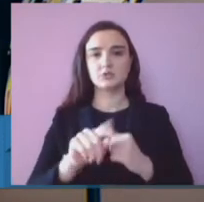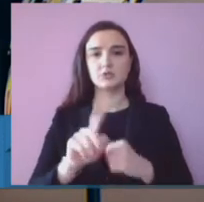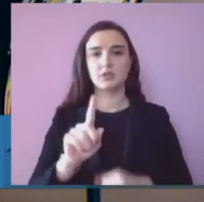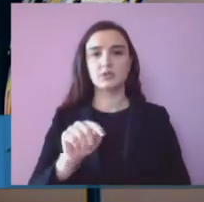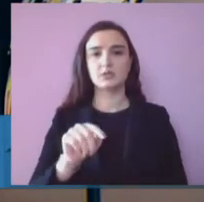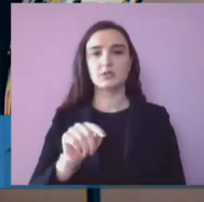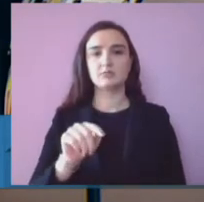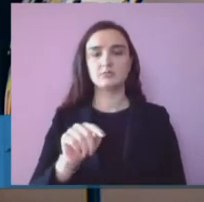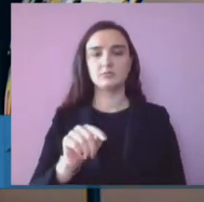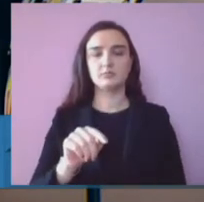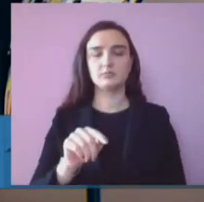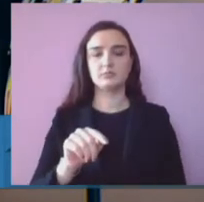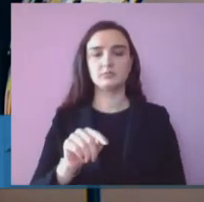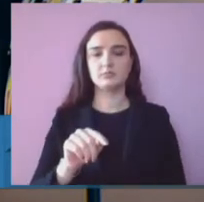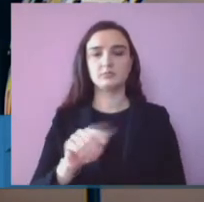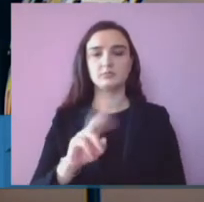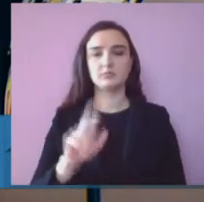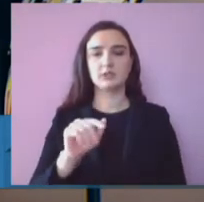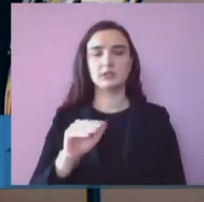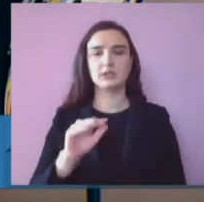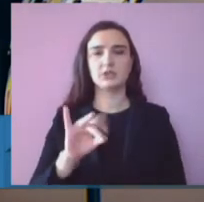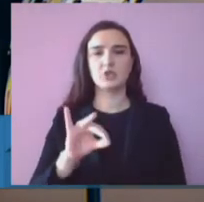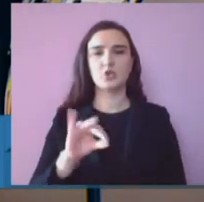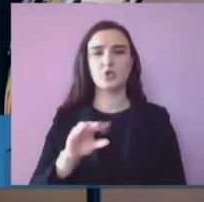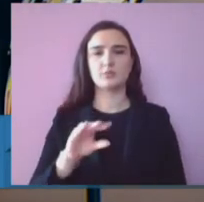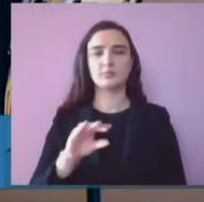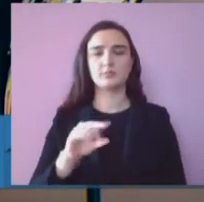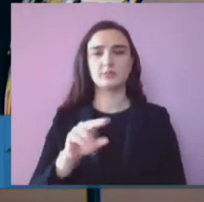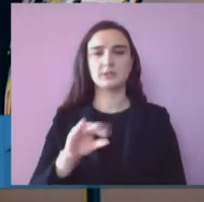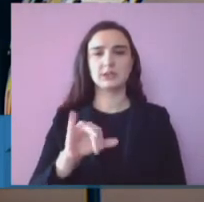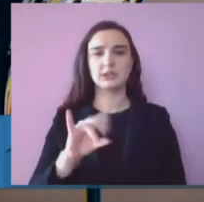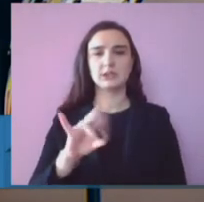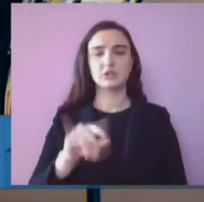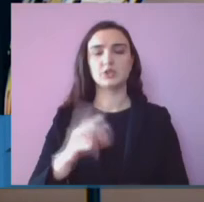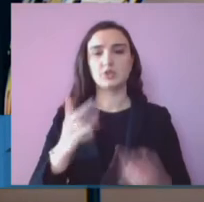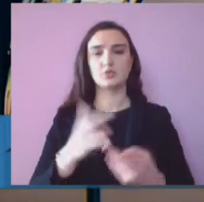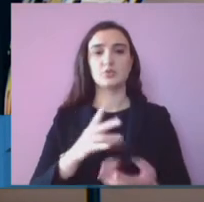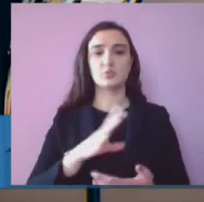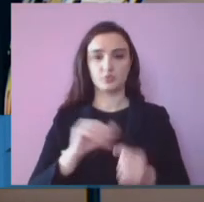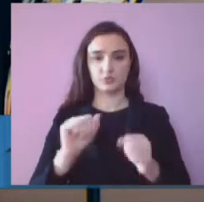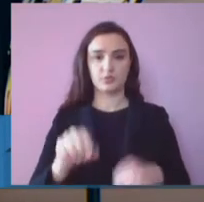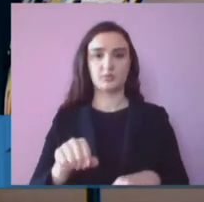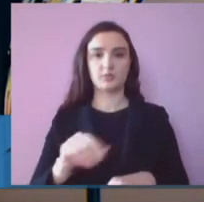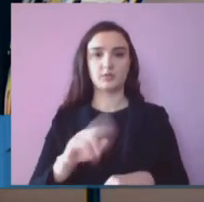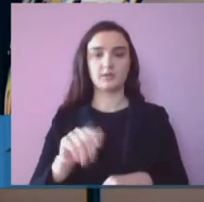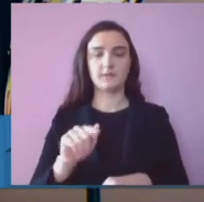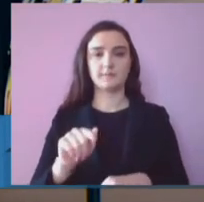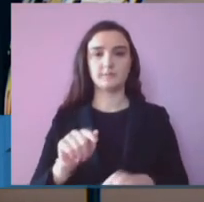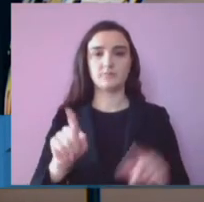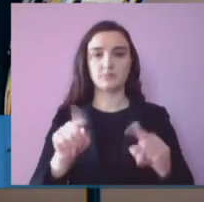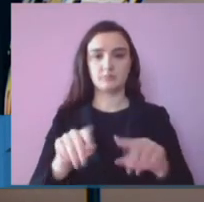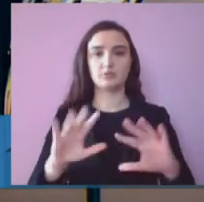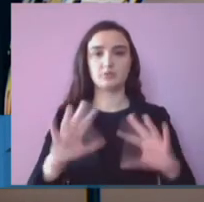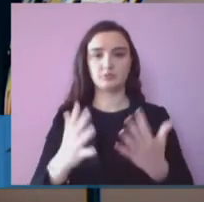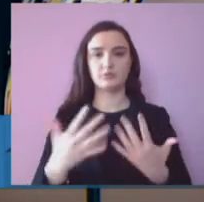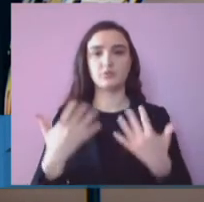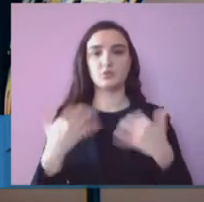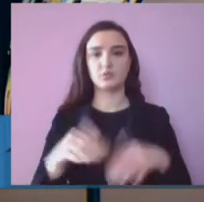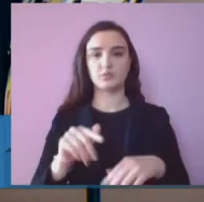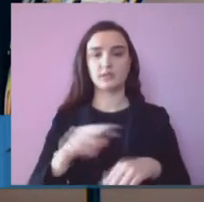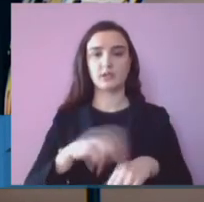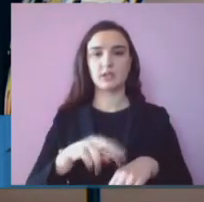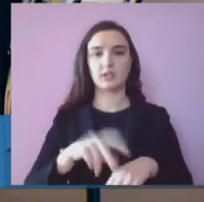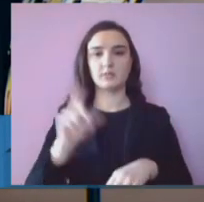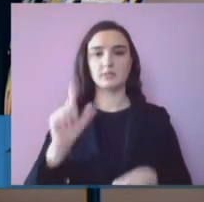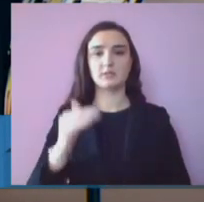და ტრიოთირონის დონეც შეიძლება საჭირო გახდეს და ამ შემთხვევაში უკვე ექიმისთვის